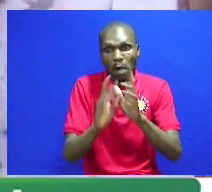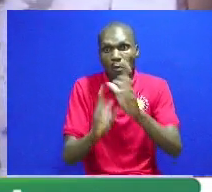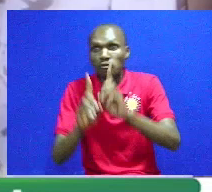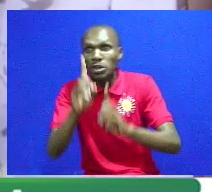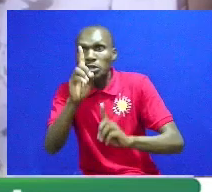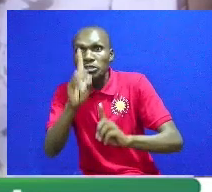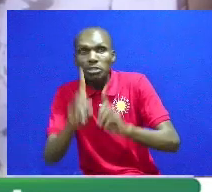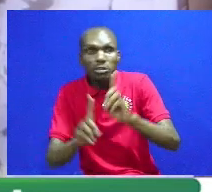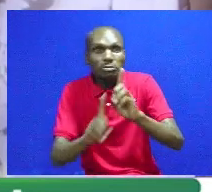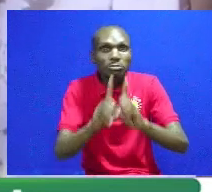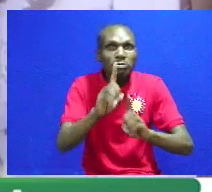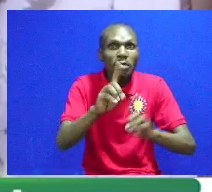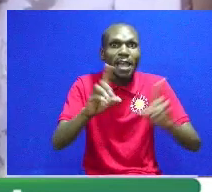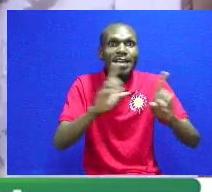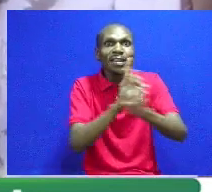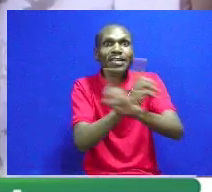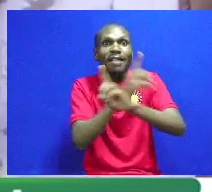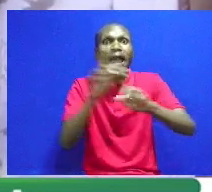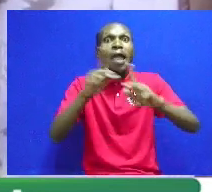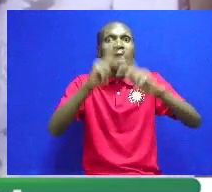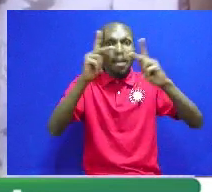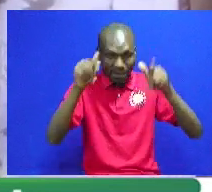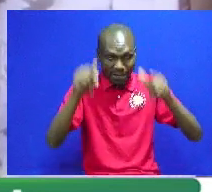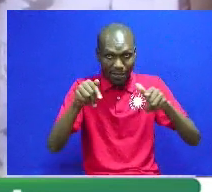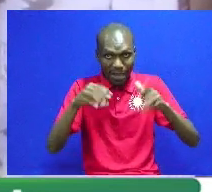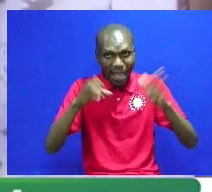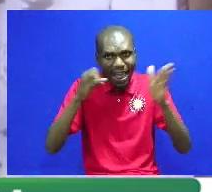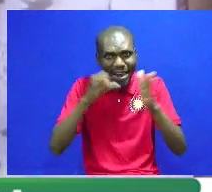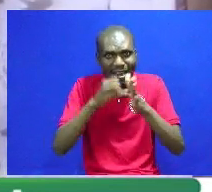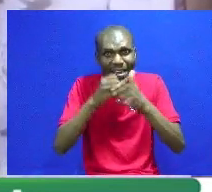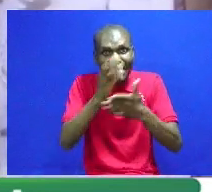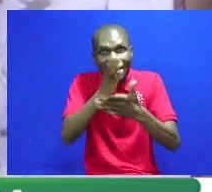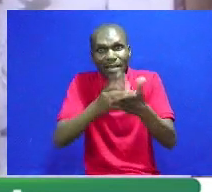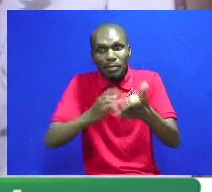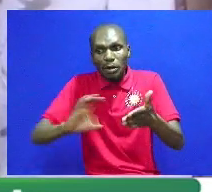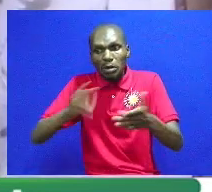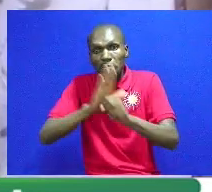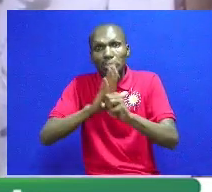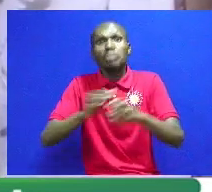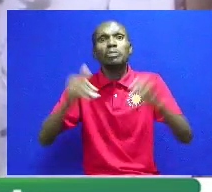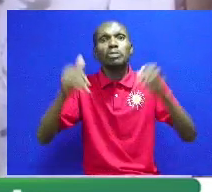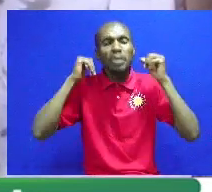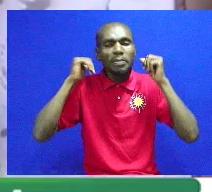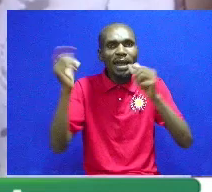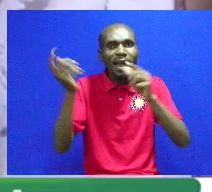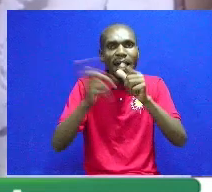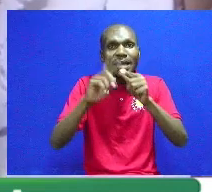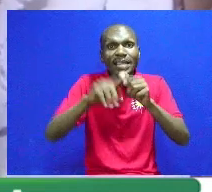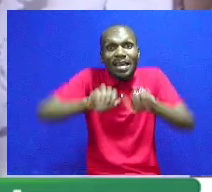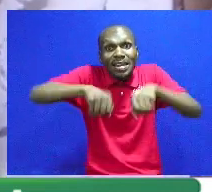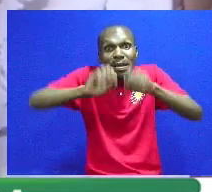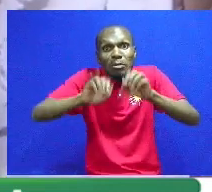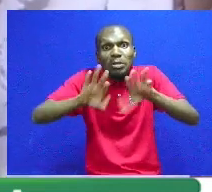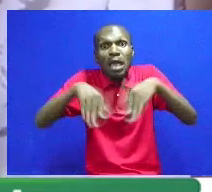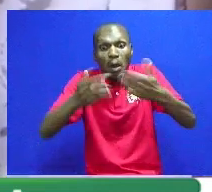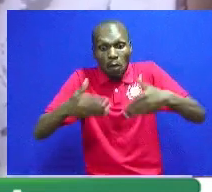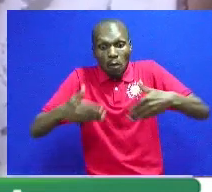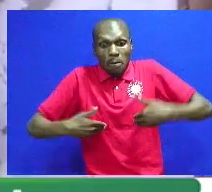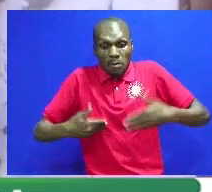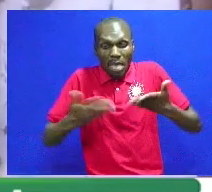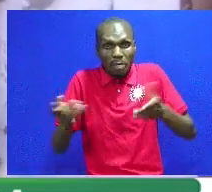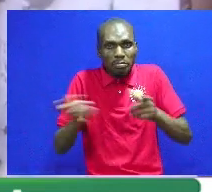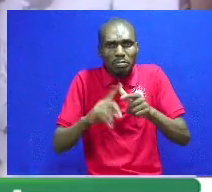chi different places including chi sub-counties chire Nyamira at least torone na kia vantabubare. Na wato